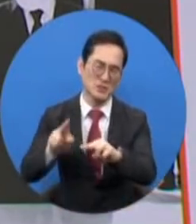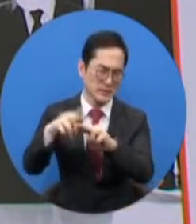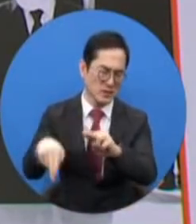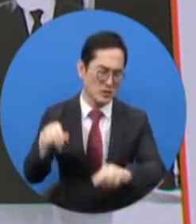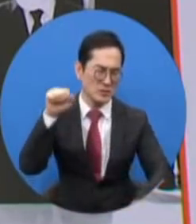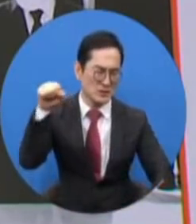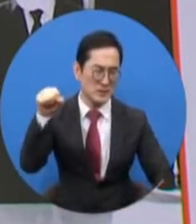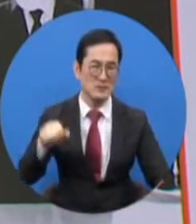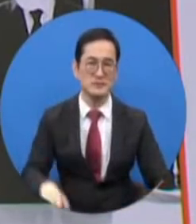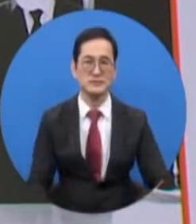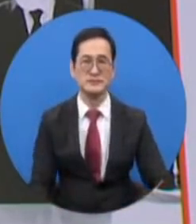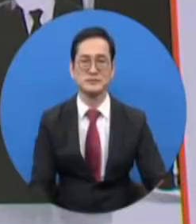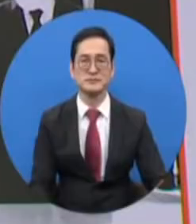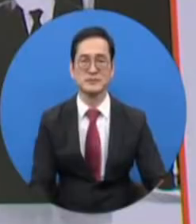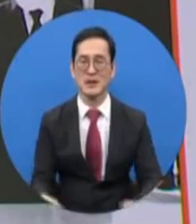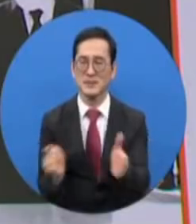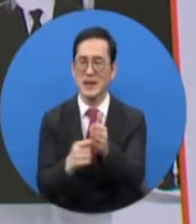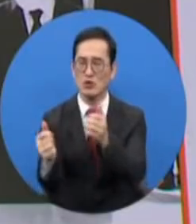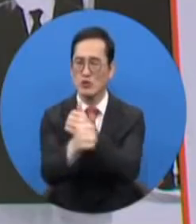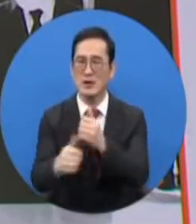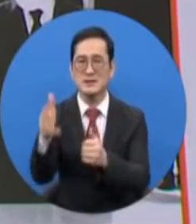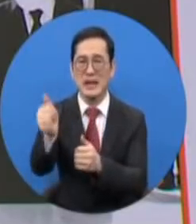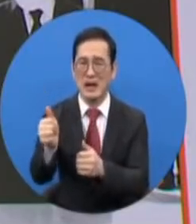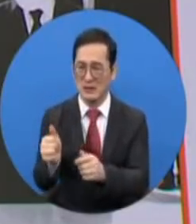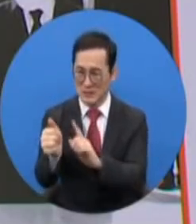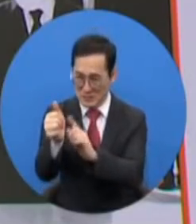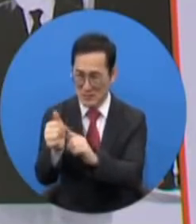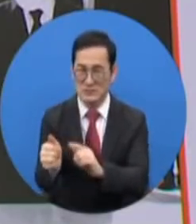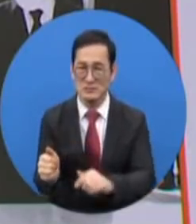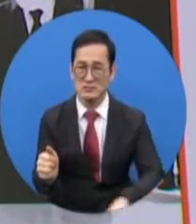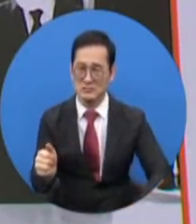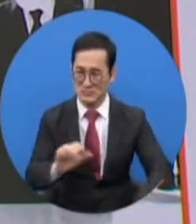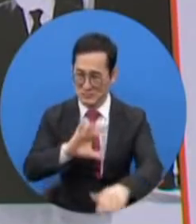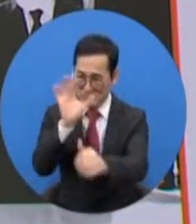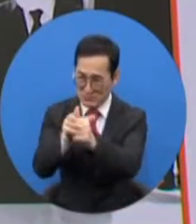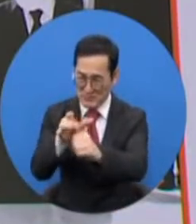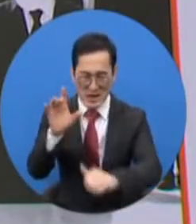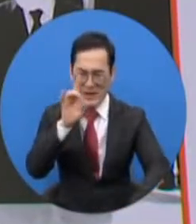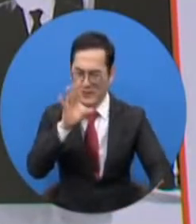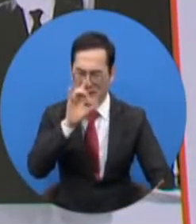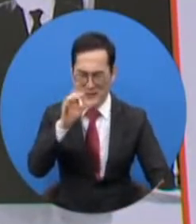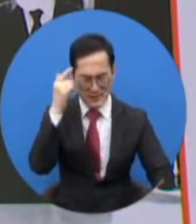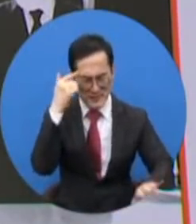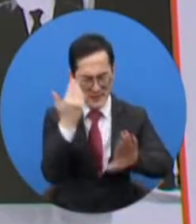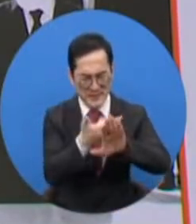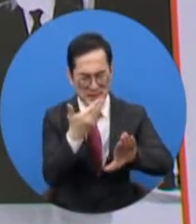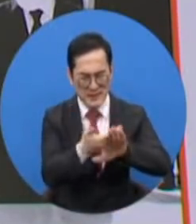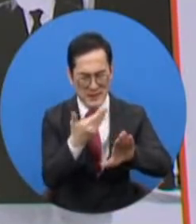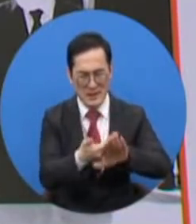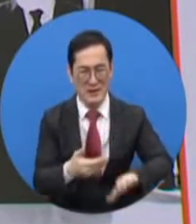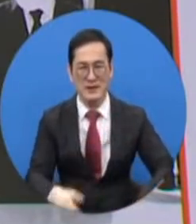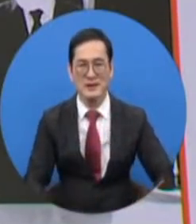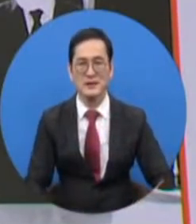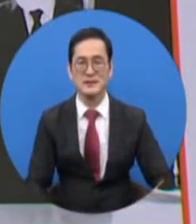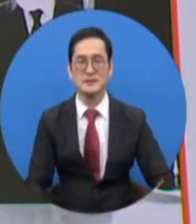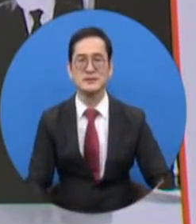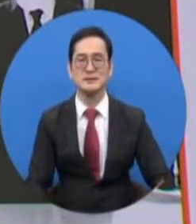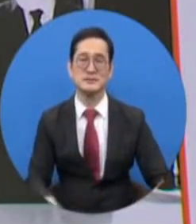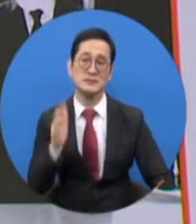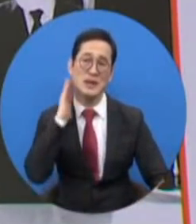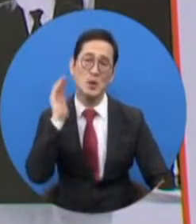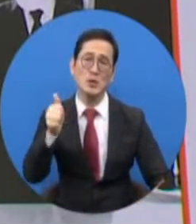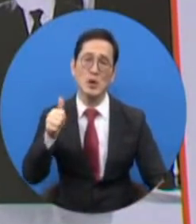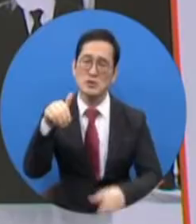이래서야 비대위원장의 영이 쓸 수 있냐라는 얘기가 나오고 있습니다. 깊어지는 민주당 내의 갈등. 대선 패배 책임이